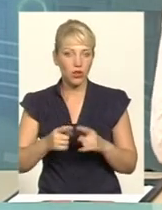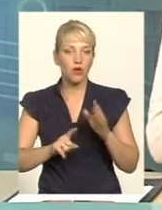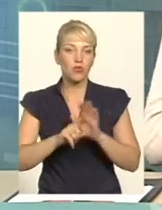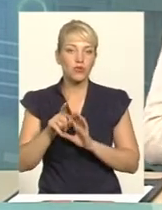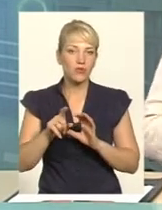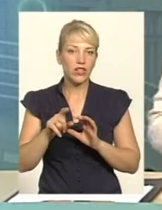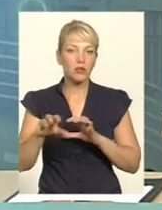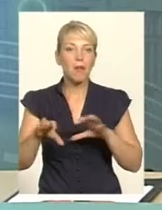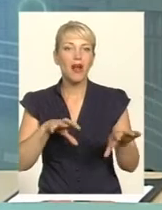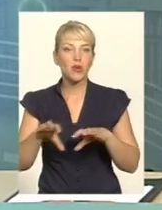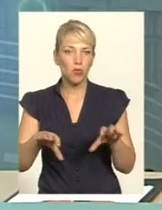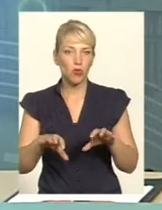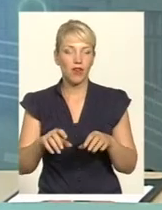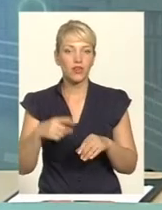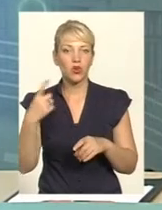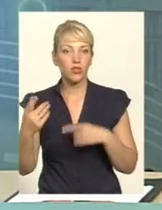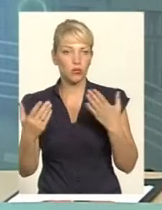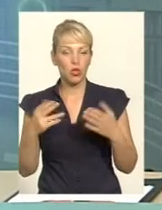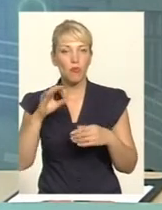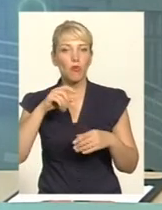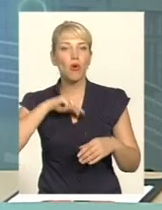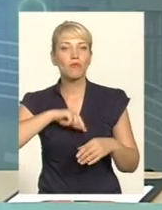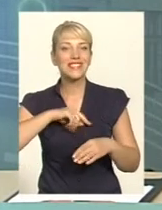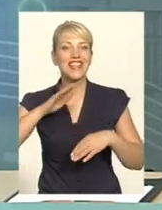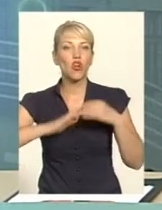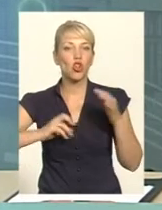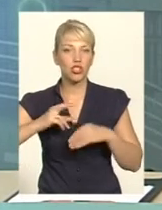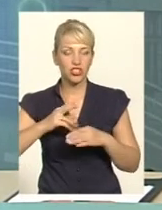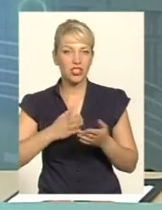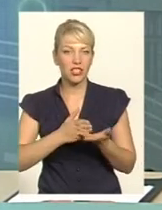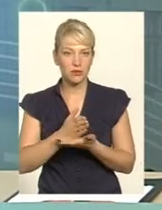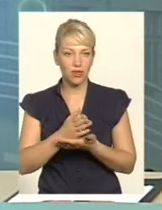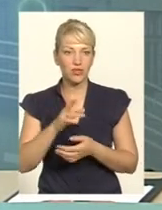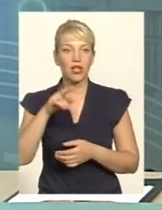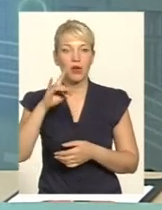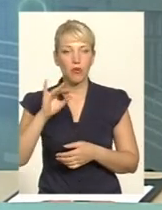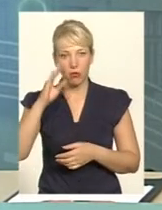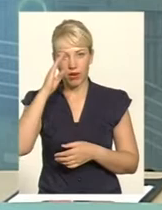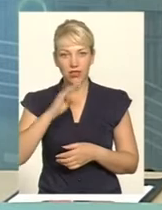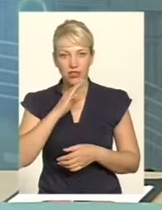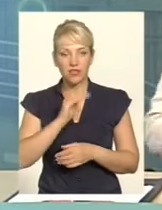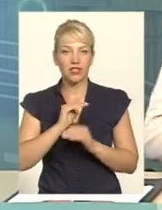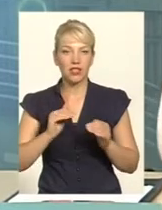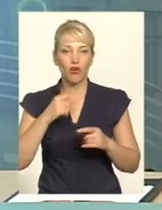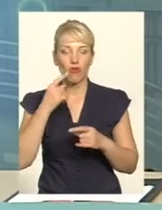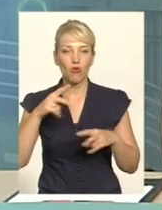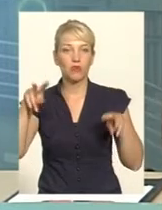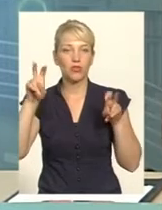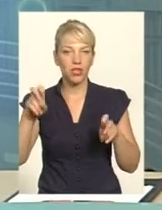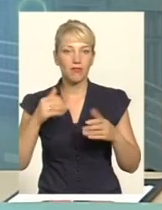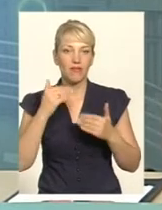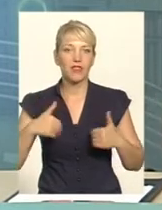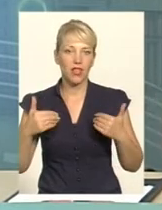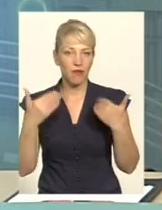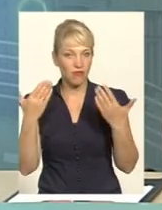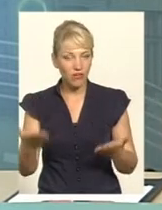психологічні аспекти та батьків та дітей сьогодні говоримо у темі. Вітаю вас, я Анна Бендюк,